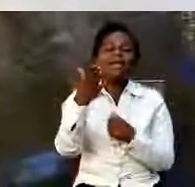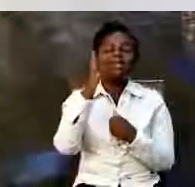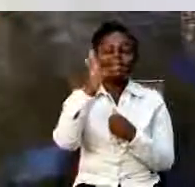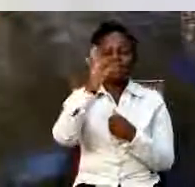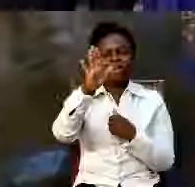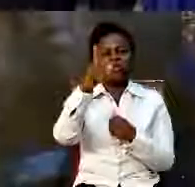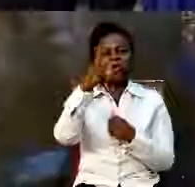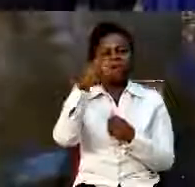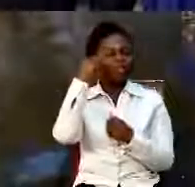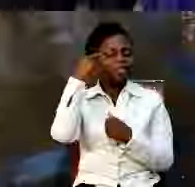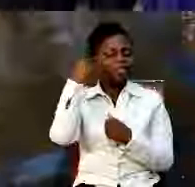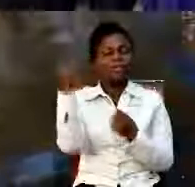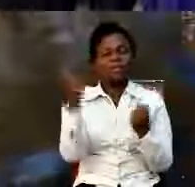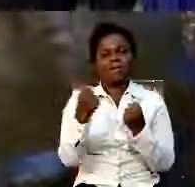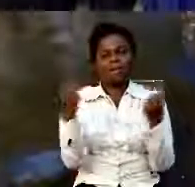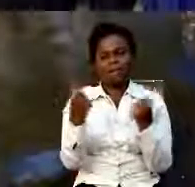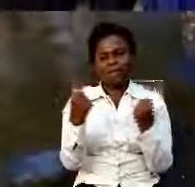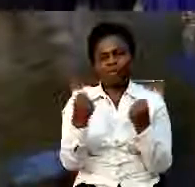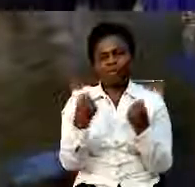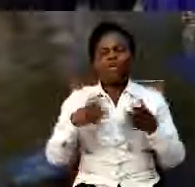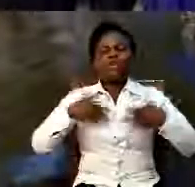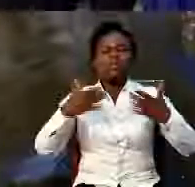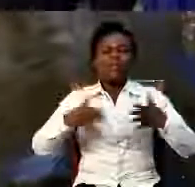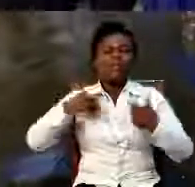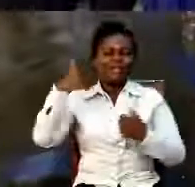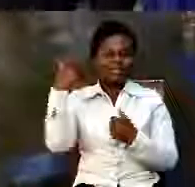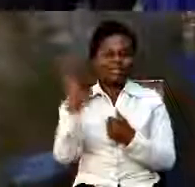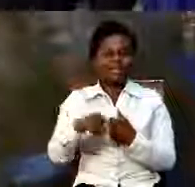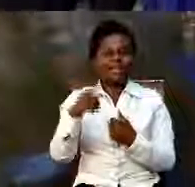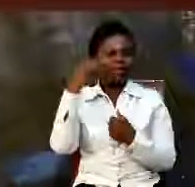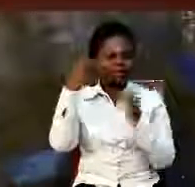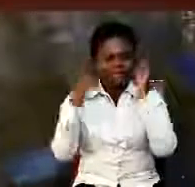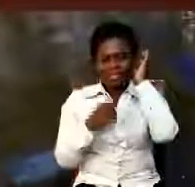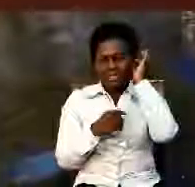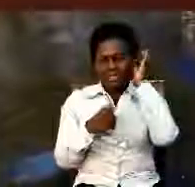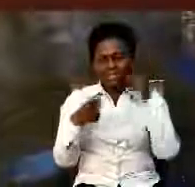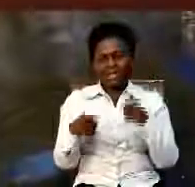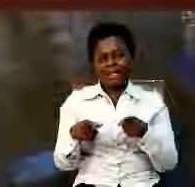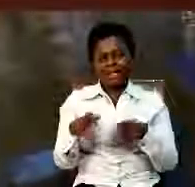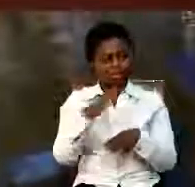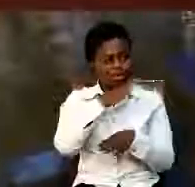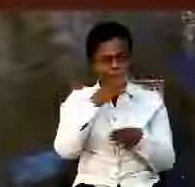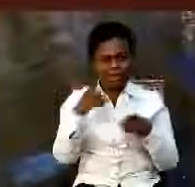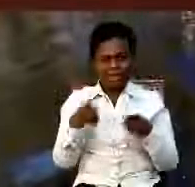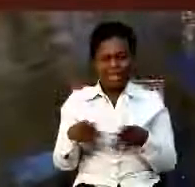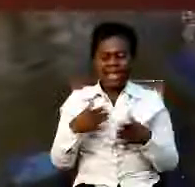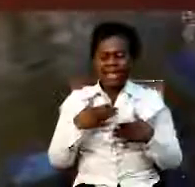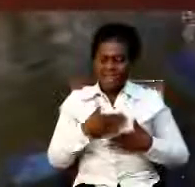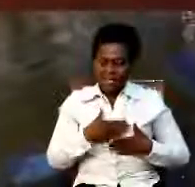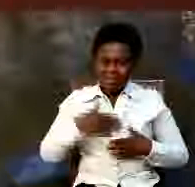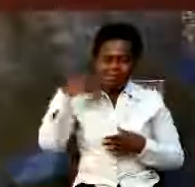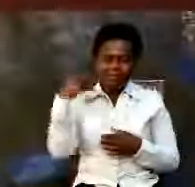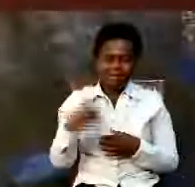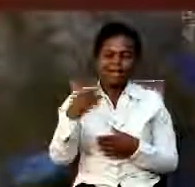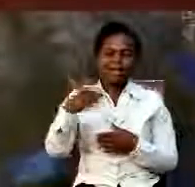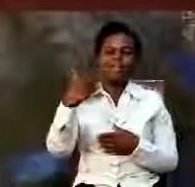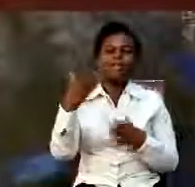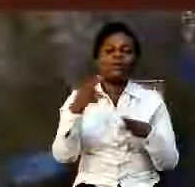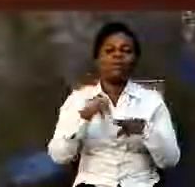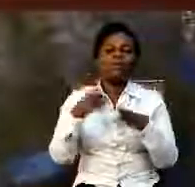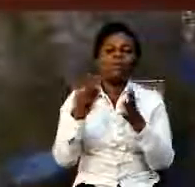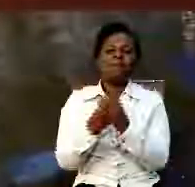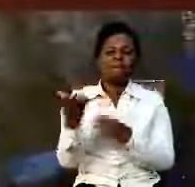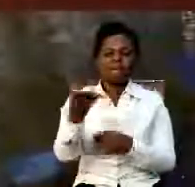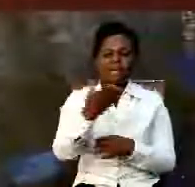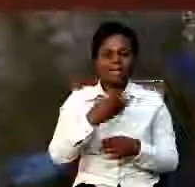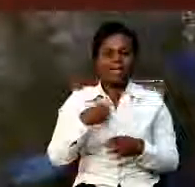China. Jambo, tumefurahi sana kuwasikiliza leo jioni. Asanteni sana, endeleeni kuwa pamoja